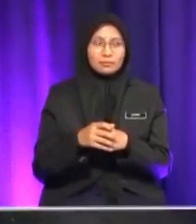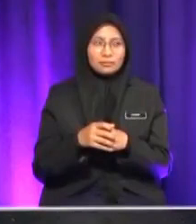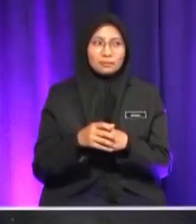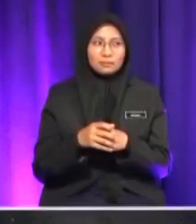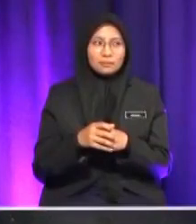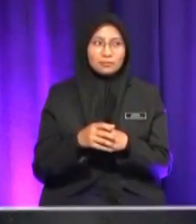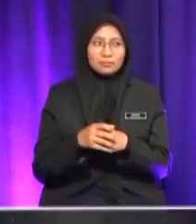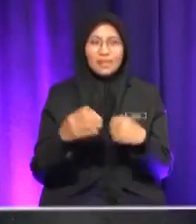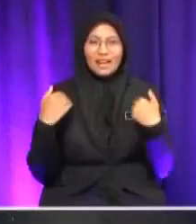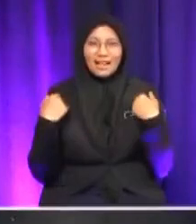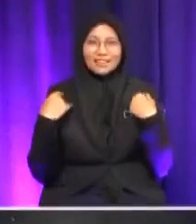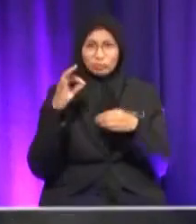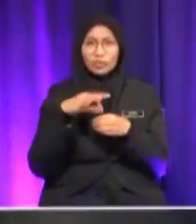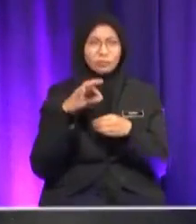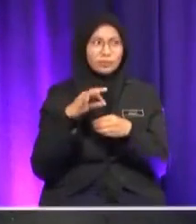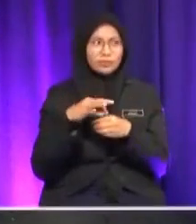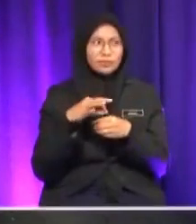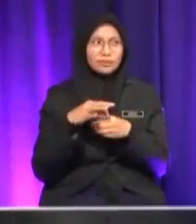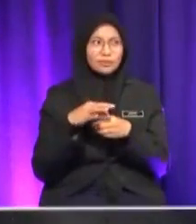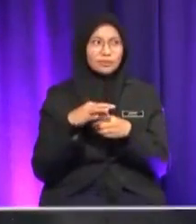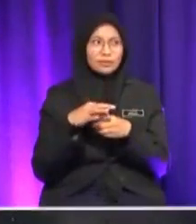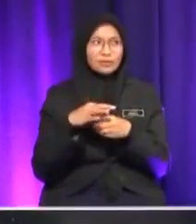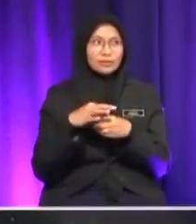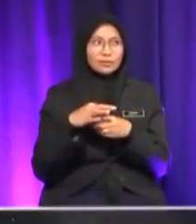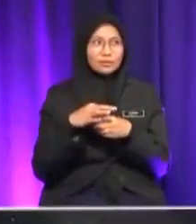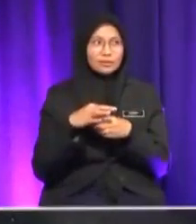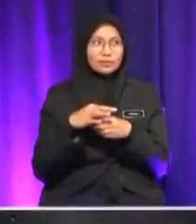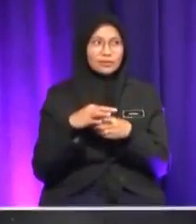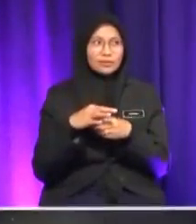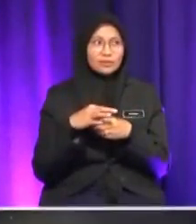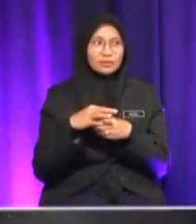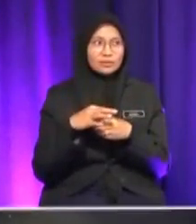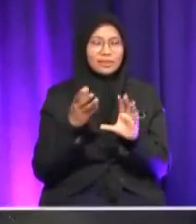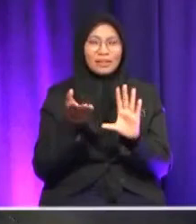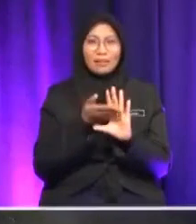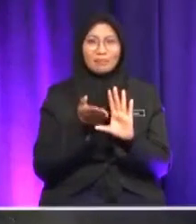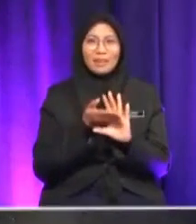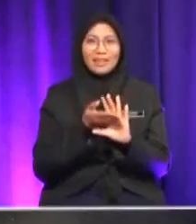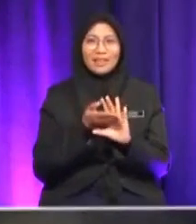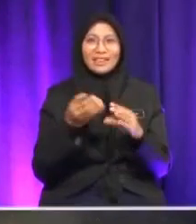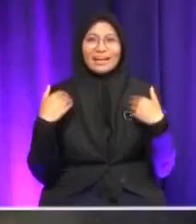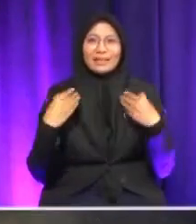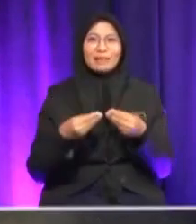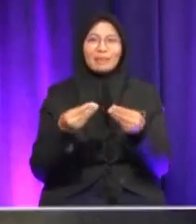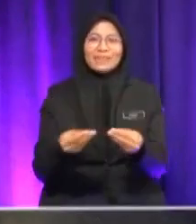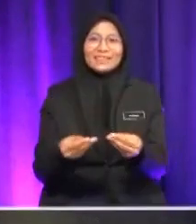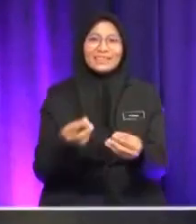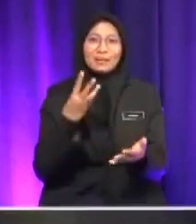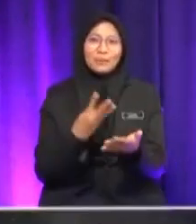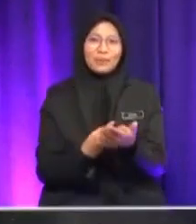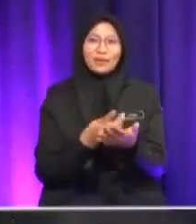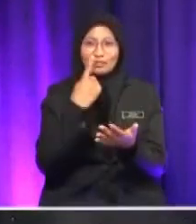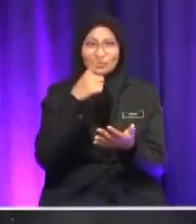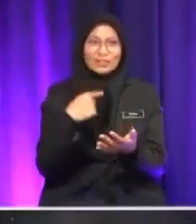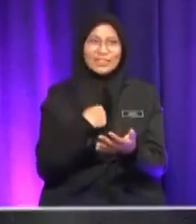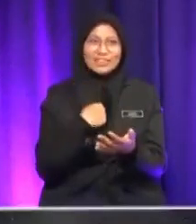amalan menabung? Ada. Ketika tu tabung yang disediakan oleh pihak bank ada lagu, cikgu. Jadi yeah, setiap kali masukkan dan di sini. Dan dulu ada